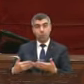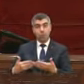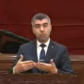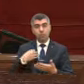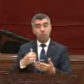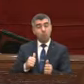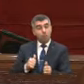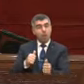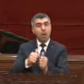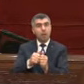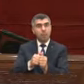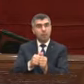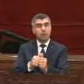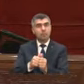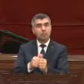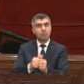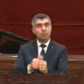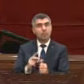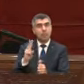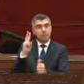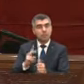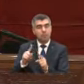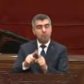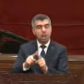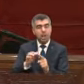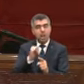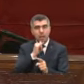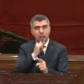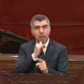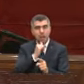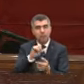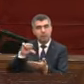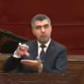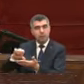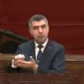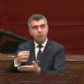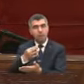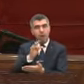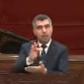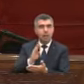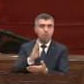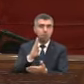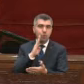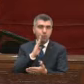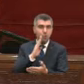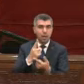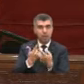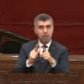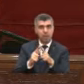تواكبونا فاننا تلقات ببونتواز اوغليو تولوز بوردو بروكسل وايضا نشتغل باش